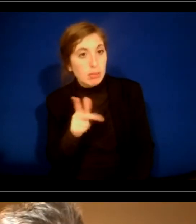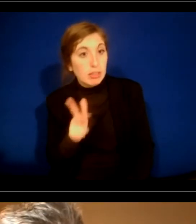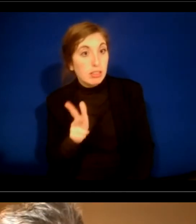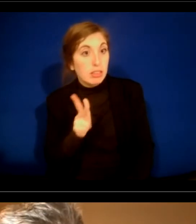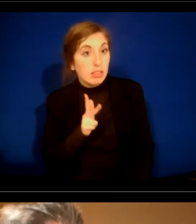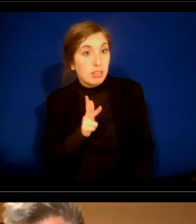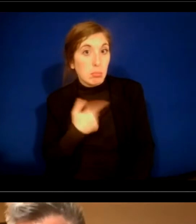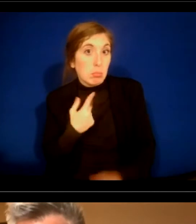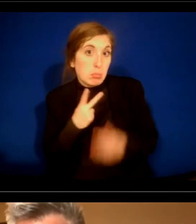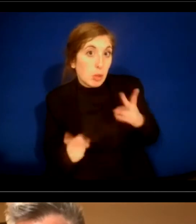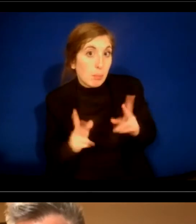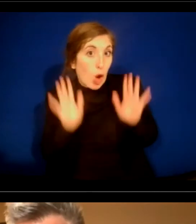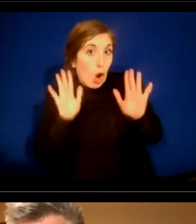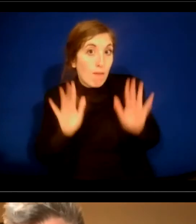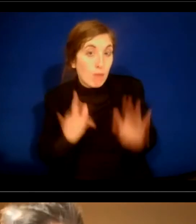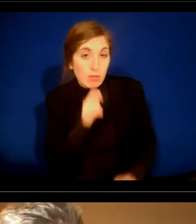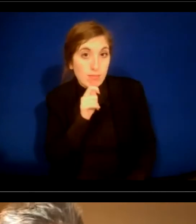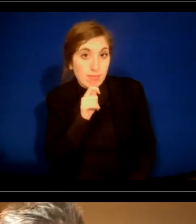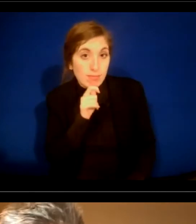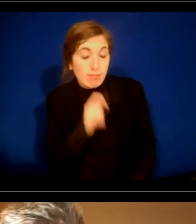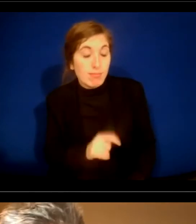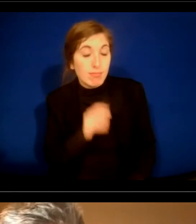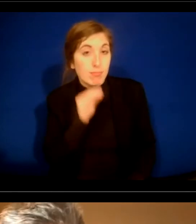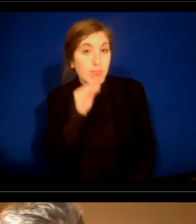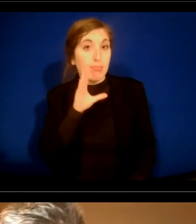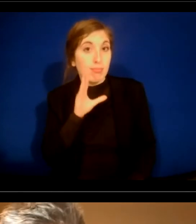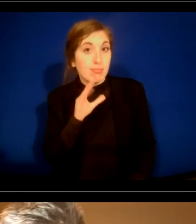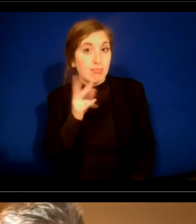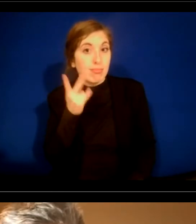Io ci provo e glielo attivo. Vediamo